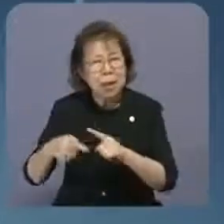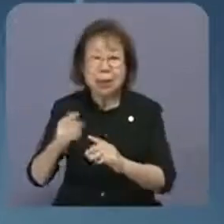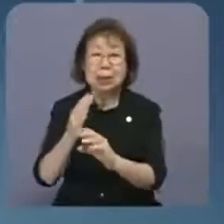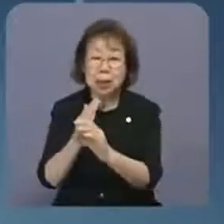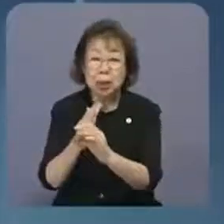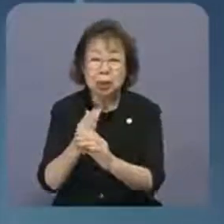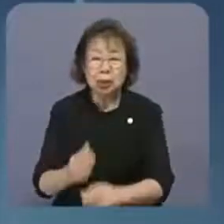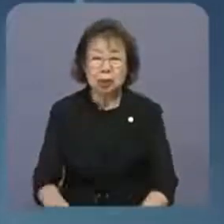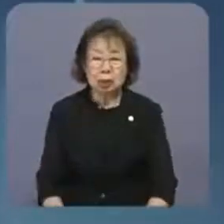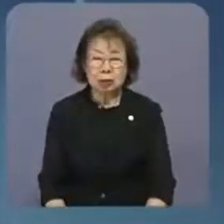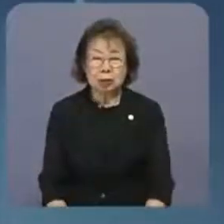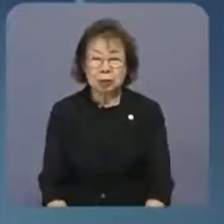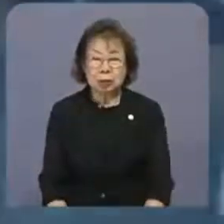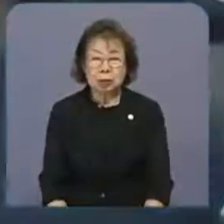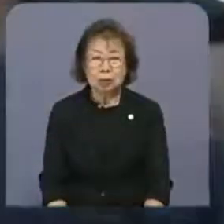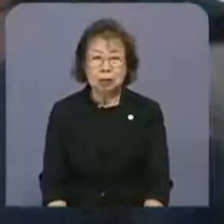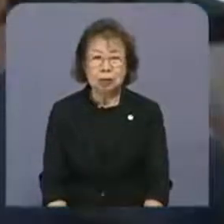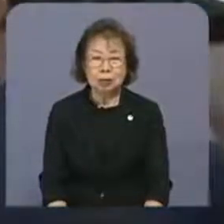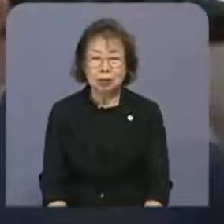보도합니다.